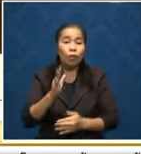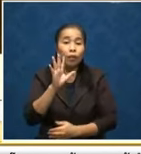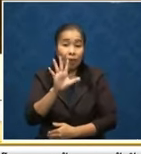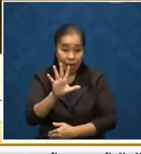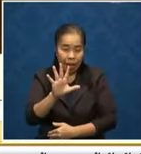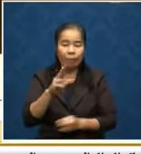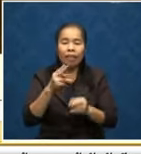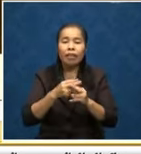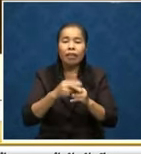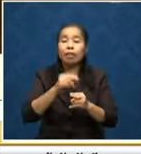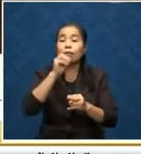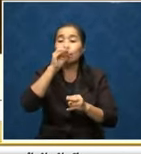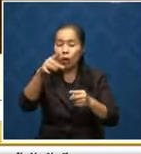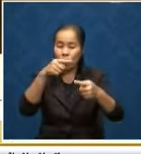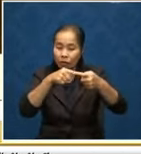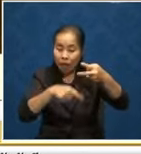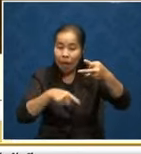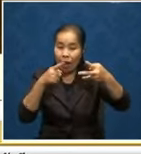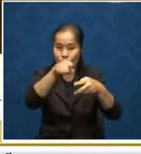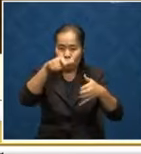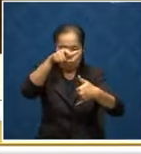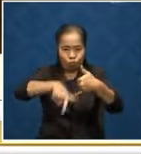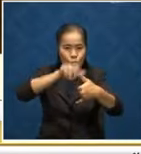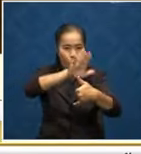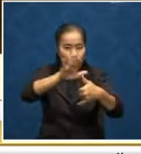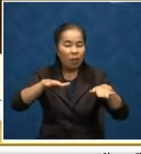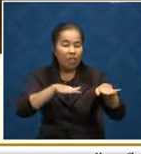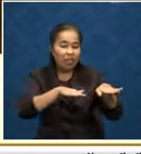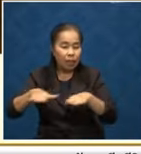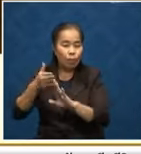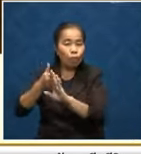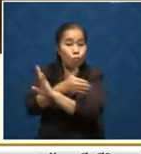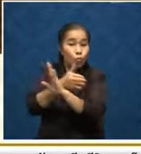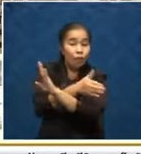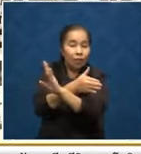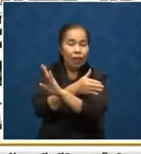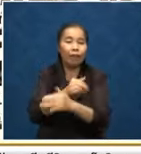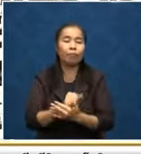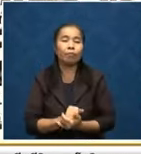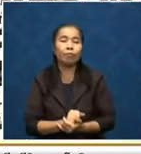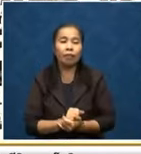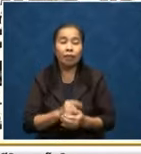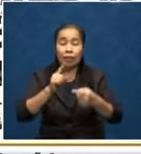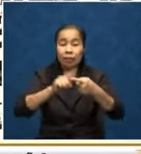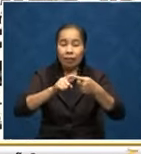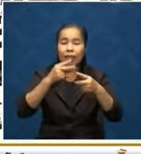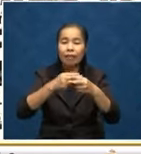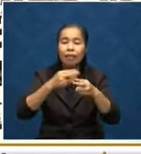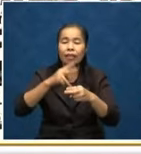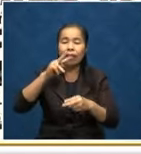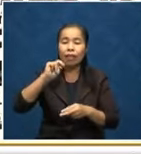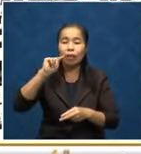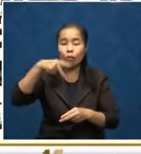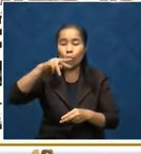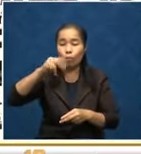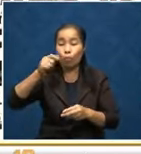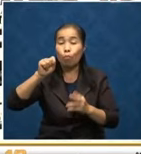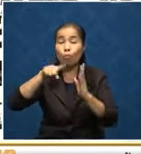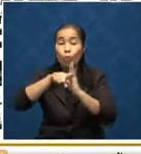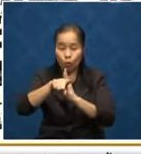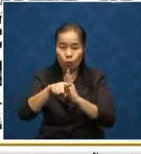ชื่อไว้ก่อนนะครับเผื่อท่านจะได้เตรียมตัวนะครับ ท่านต่อไปก็เป็นคุณณัฐพงษ์เรืองปัญญาวุ